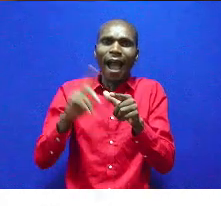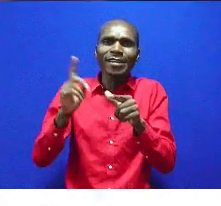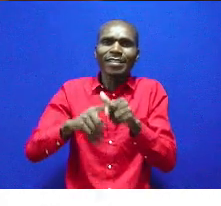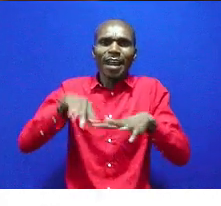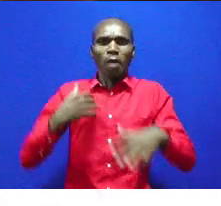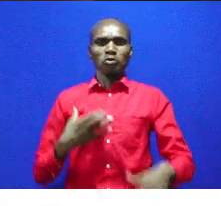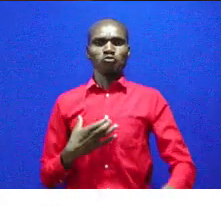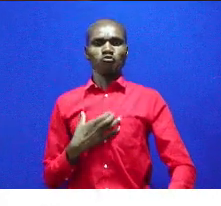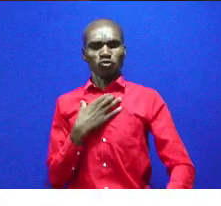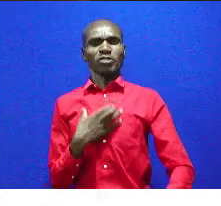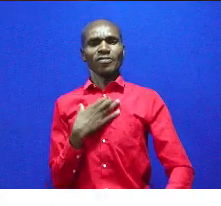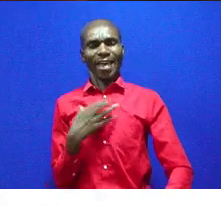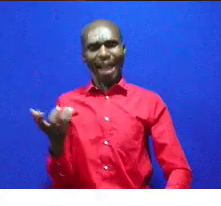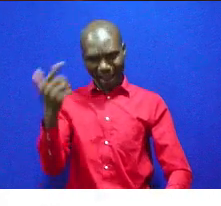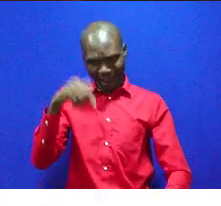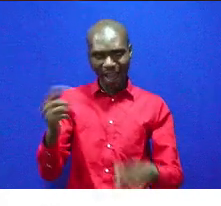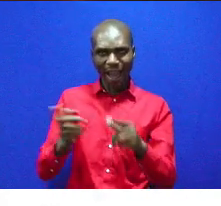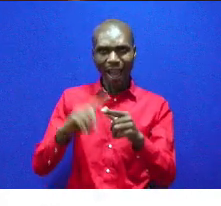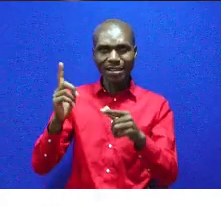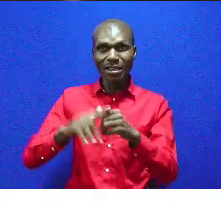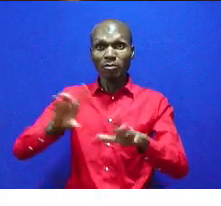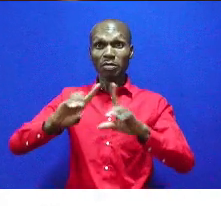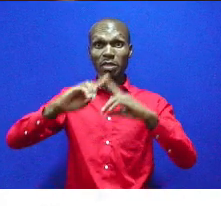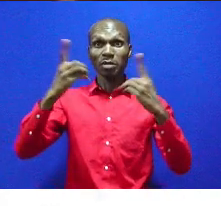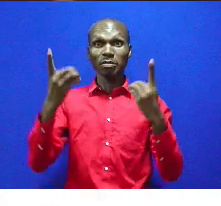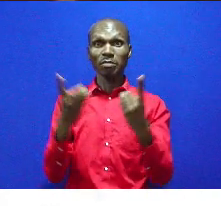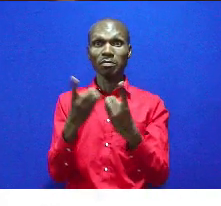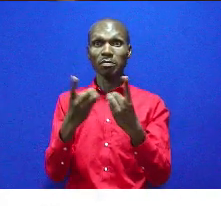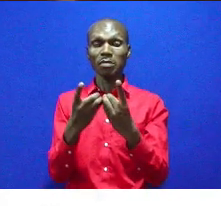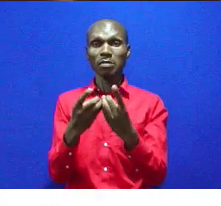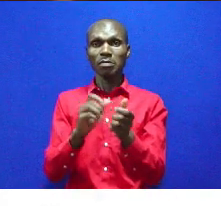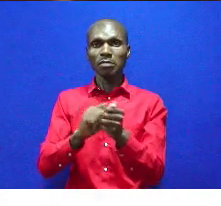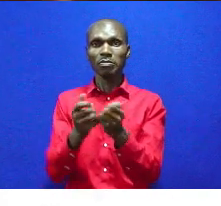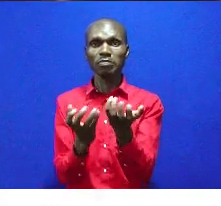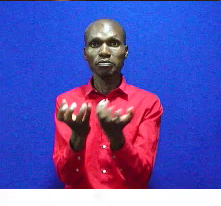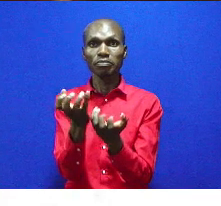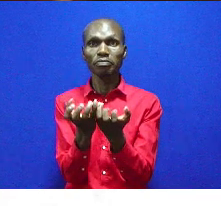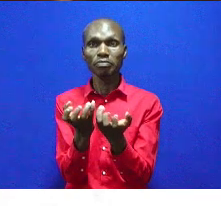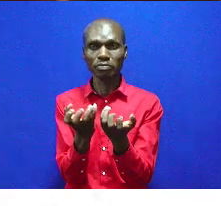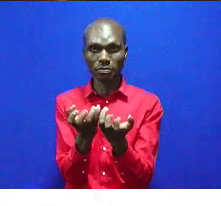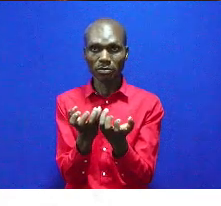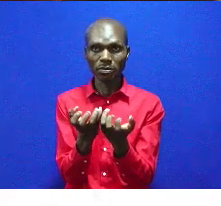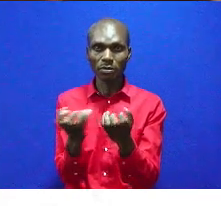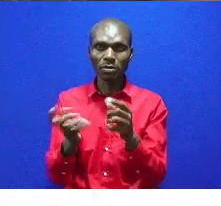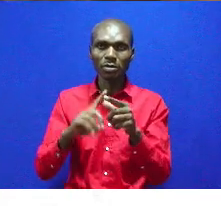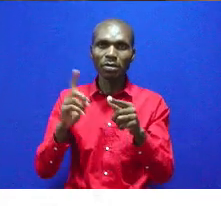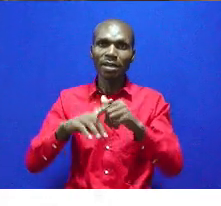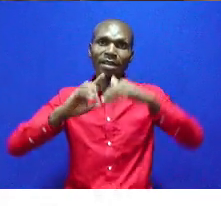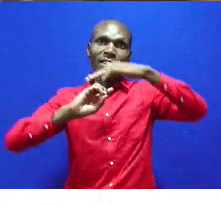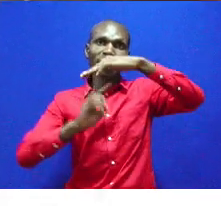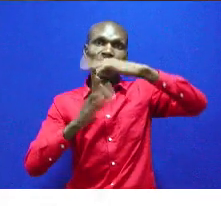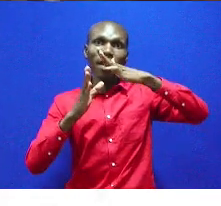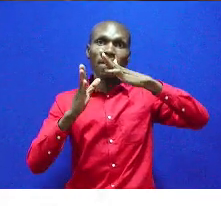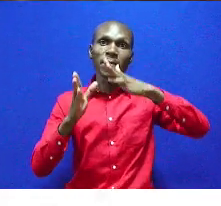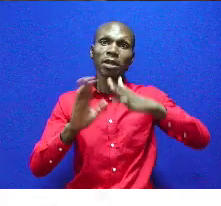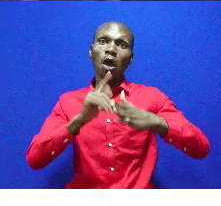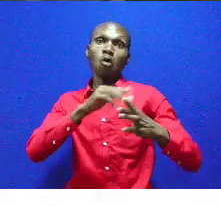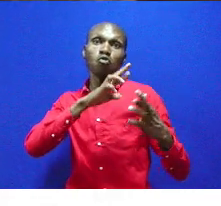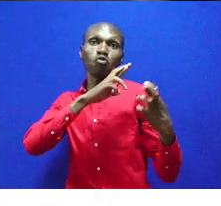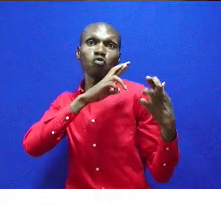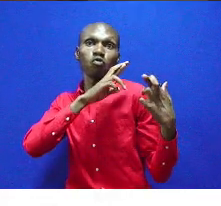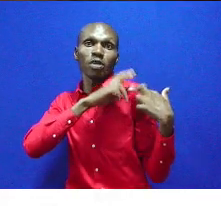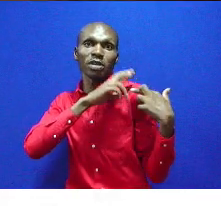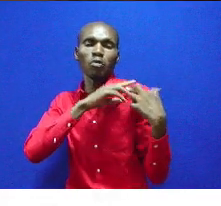utalio botambe kurwa ase sekta ya cooperative and micro and small enterprise omwaziri Simeon Chelugui.